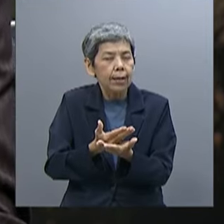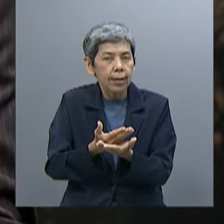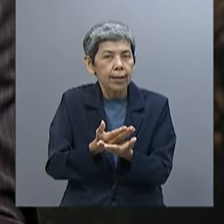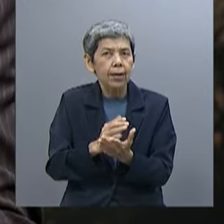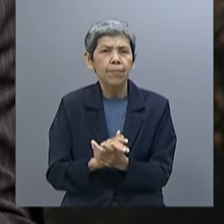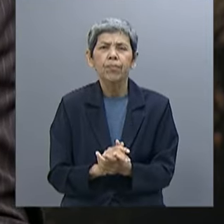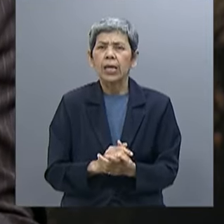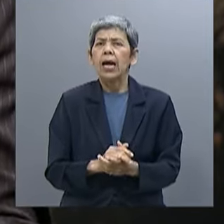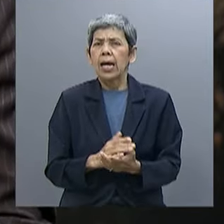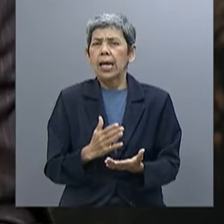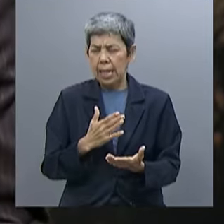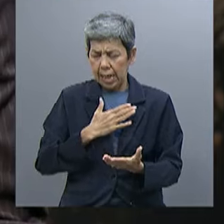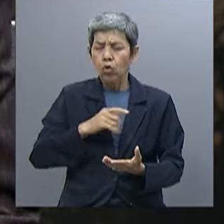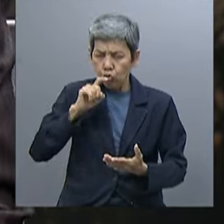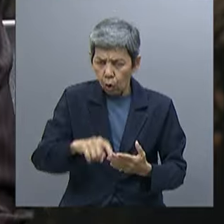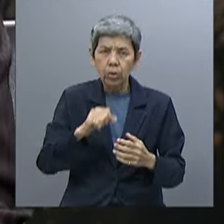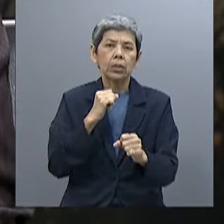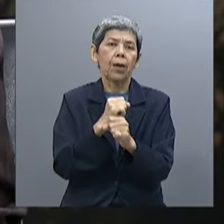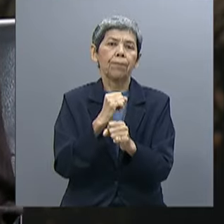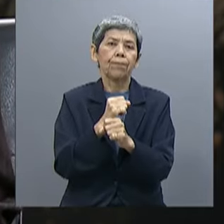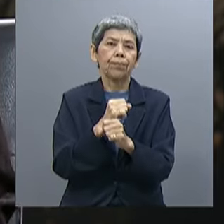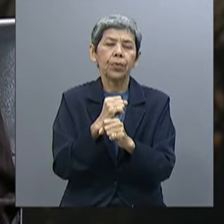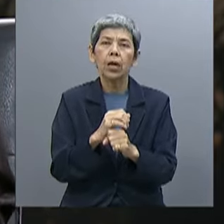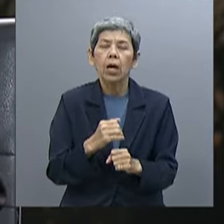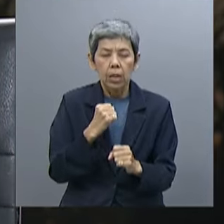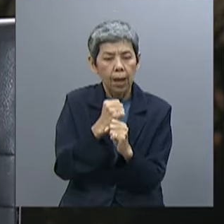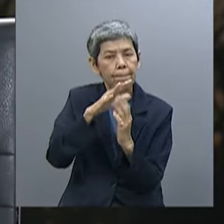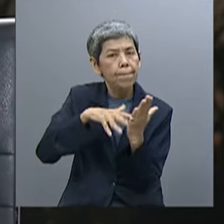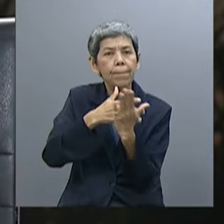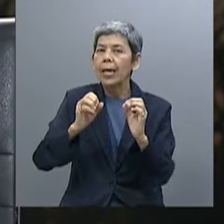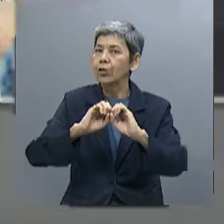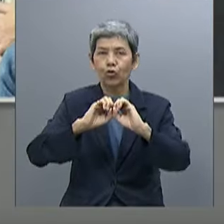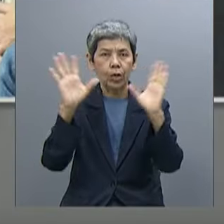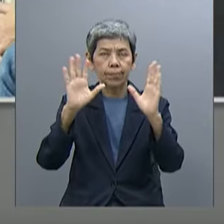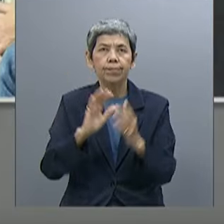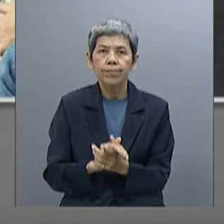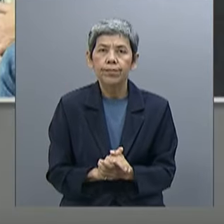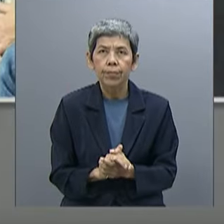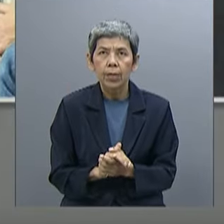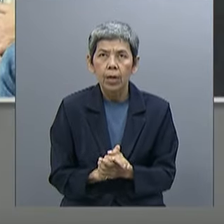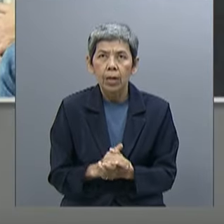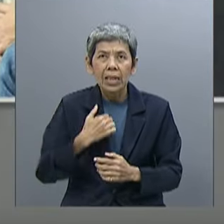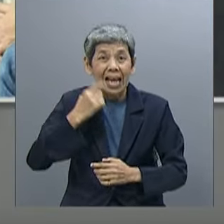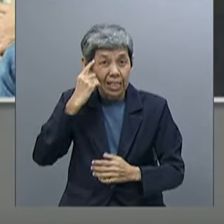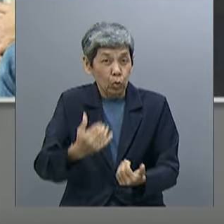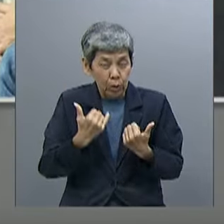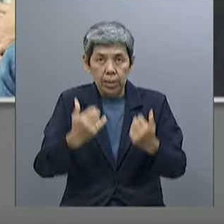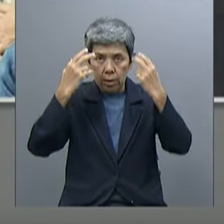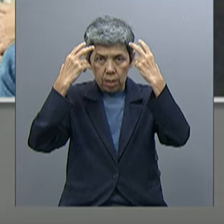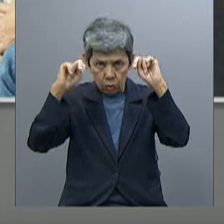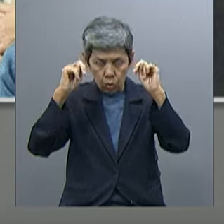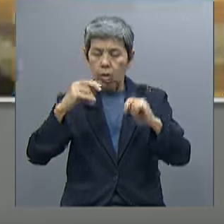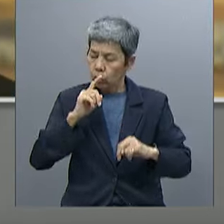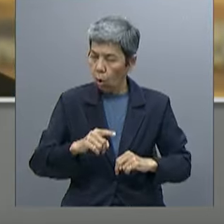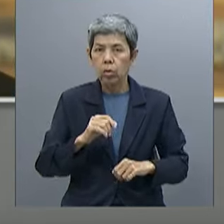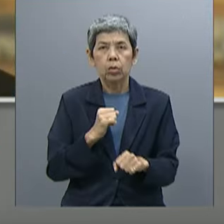งครับเป็นสิ่งที่รัฐบาลจำเป็นจะต้องทำและวางแผนให้เป็นรูปธรรมให้ได้ คุณกนวีคาดหวังว่าวันนี้นายกรัฐมนตรีควรจะ